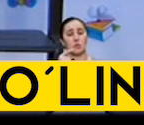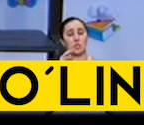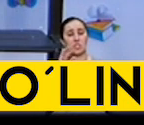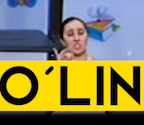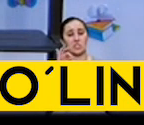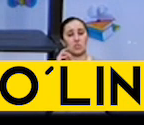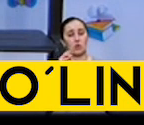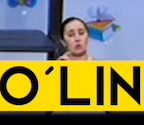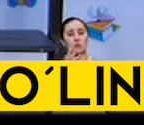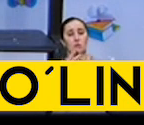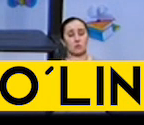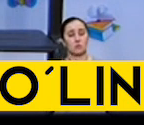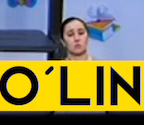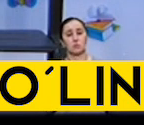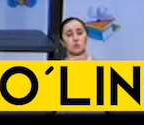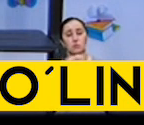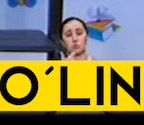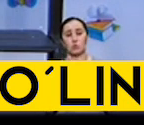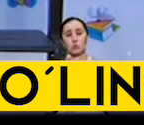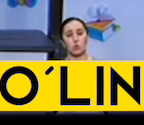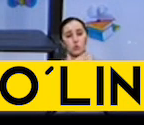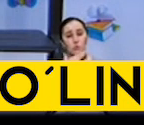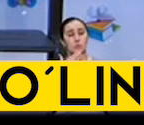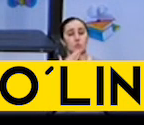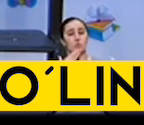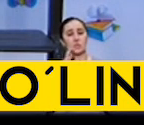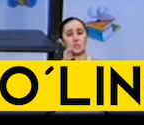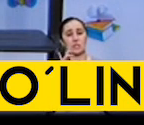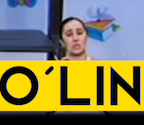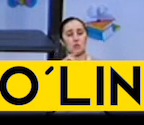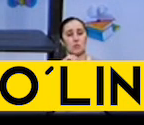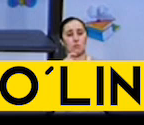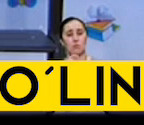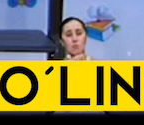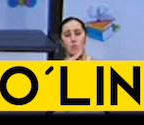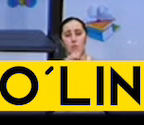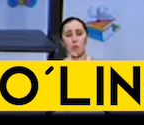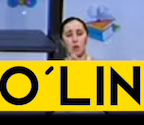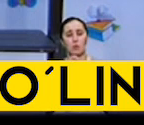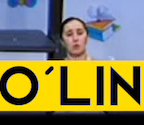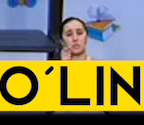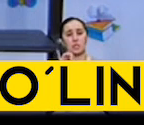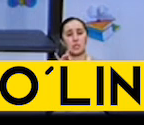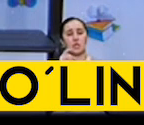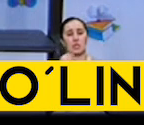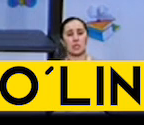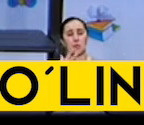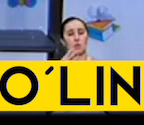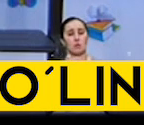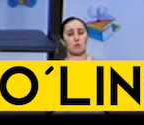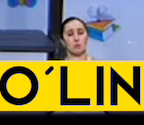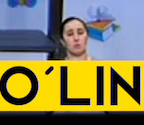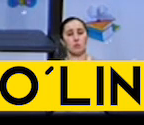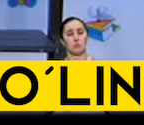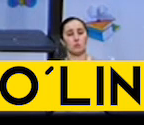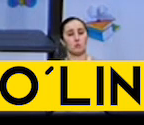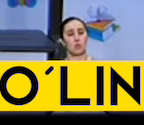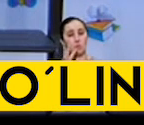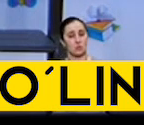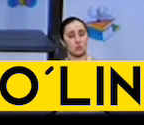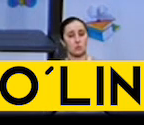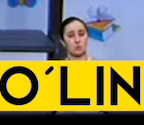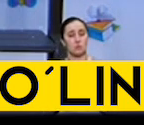ijodiy ishlarida, ijodlarida juda ko'p sermano, serhikmat so'zlar bitilgan.